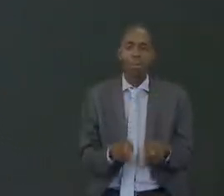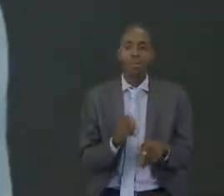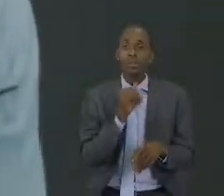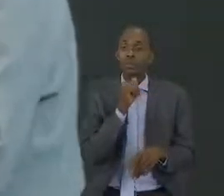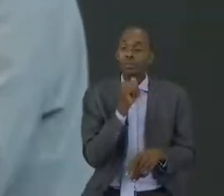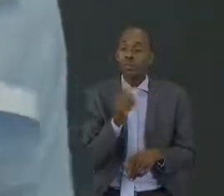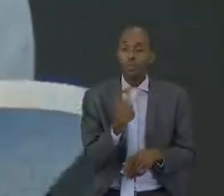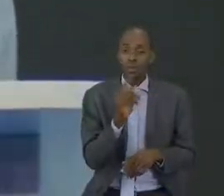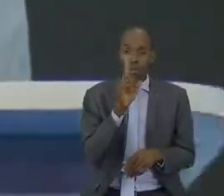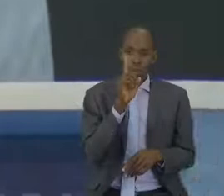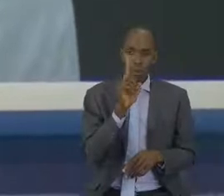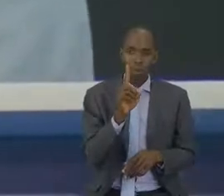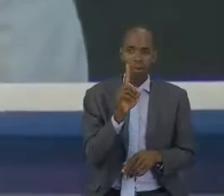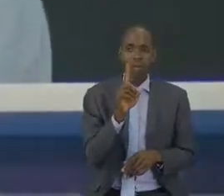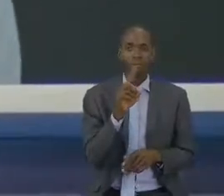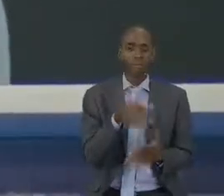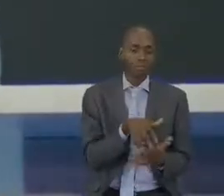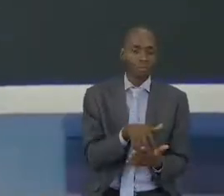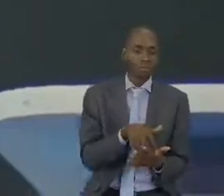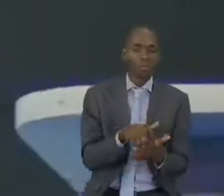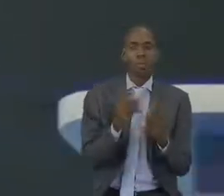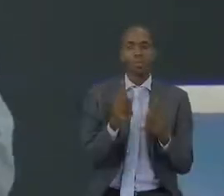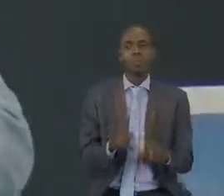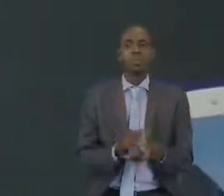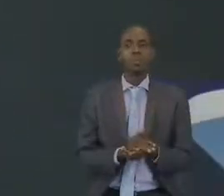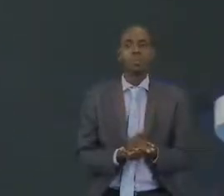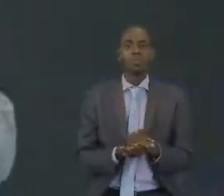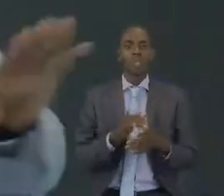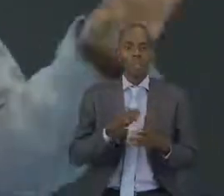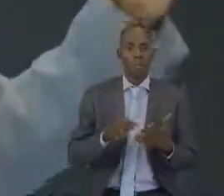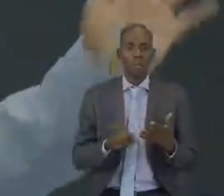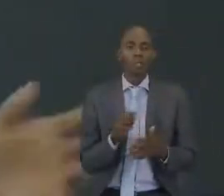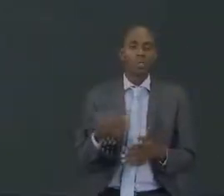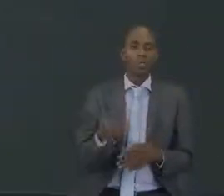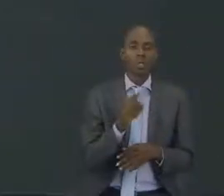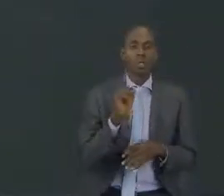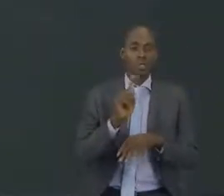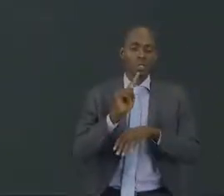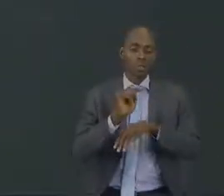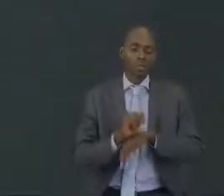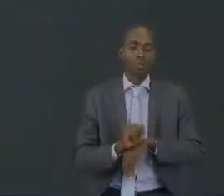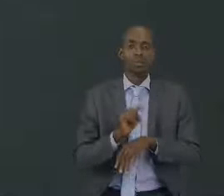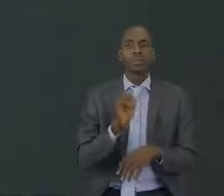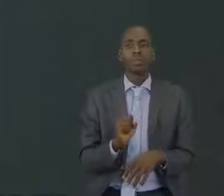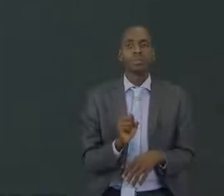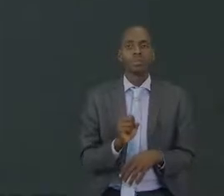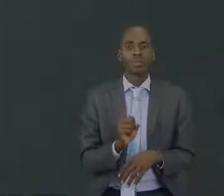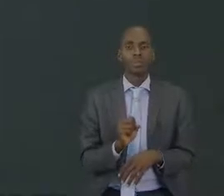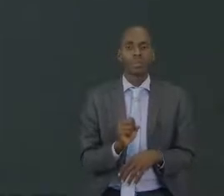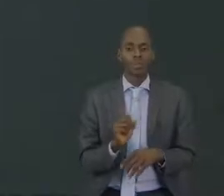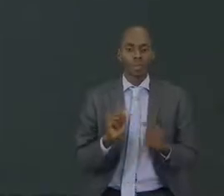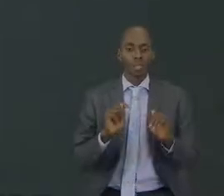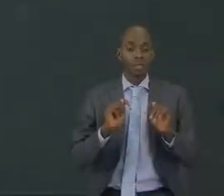Et nul ne chancela parmi ses tribus. Vous pouvez imaginer